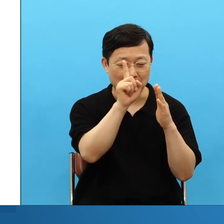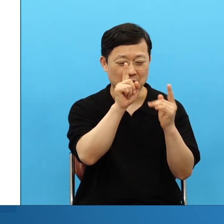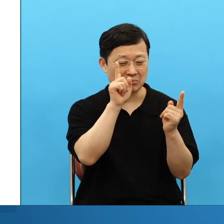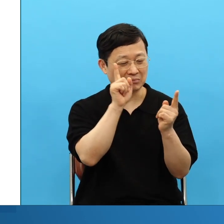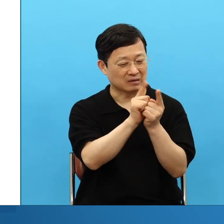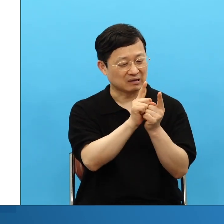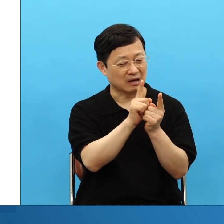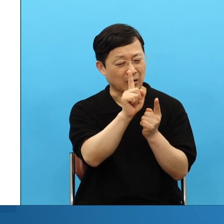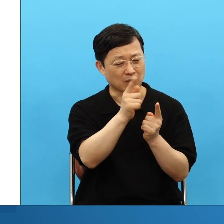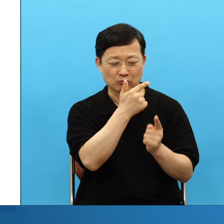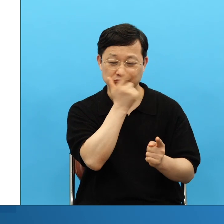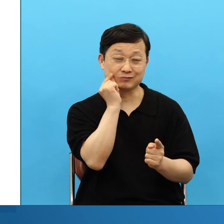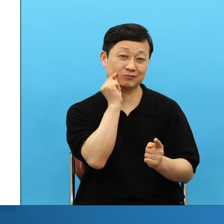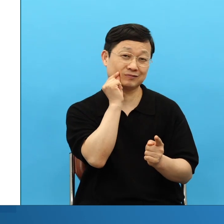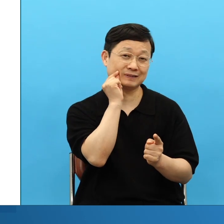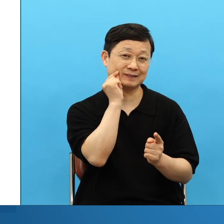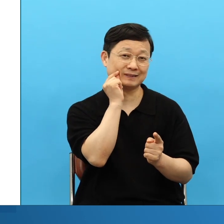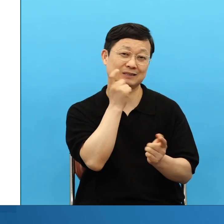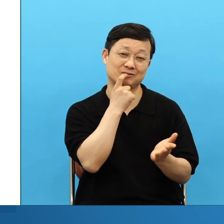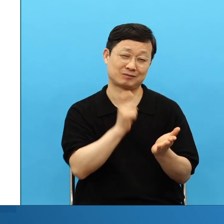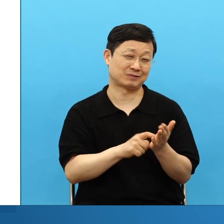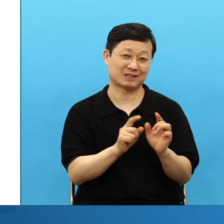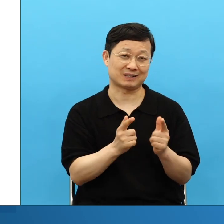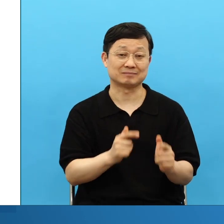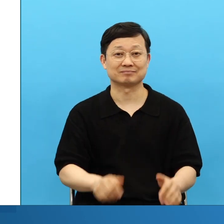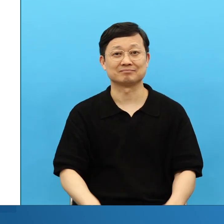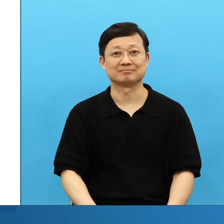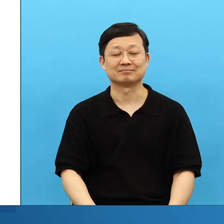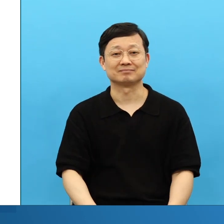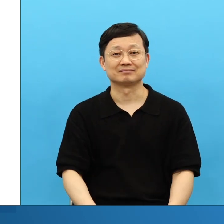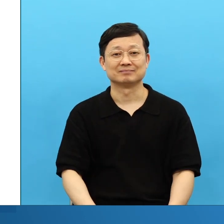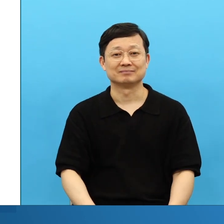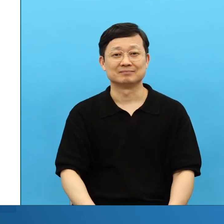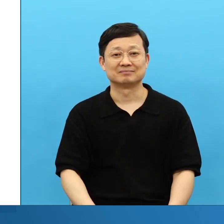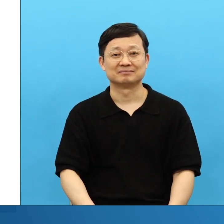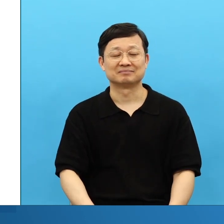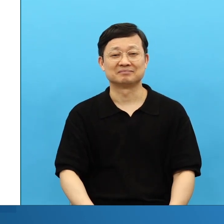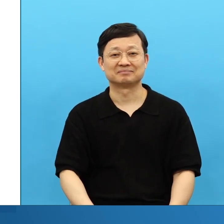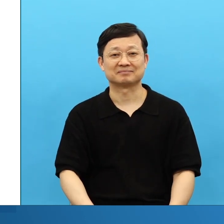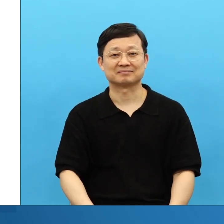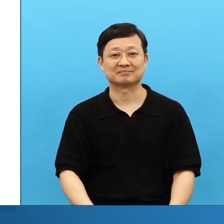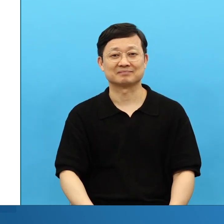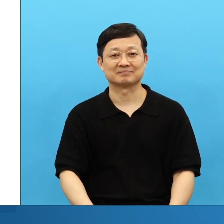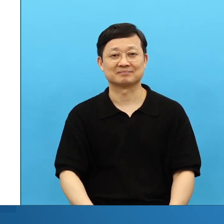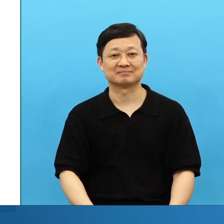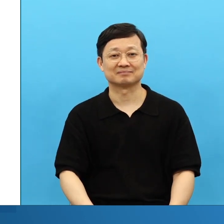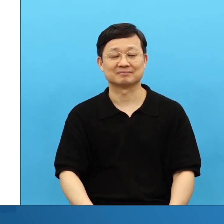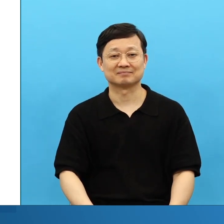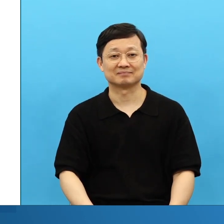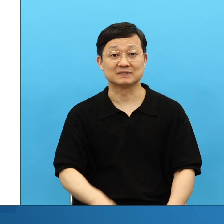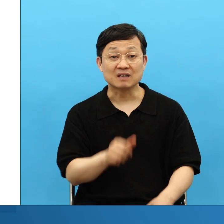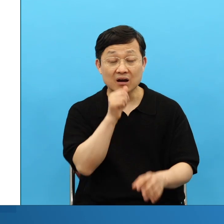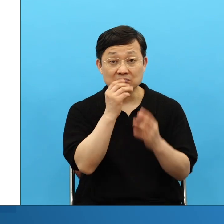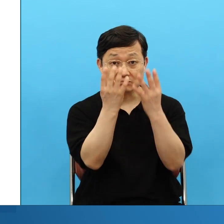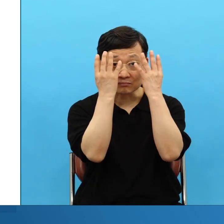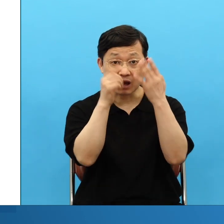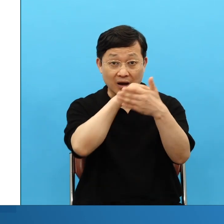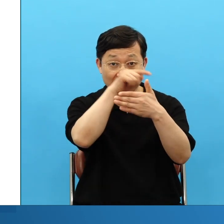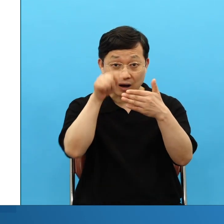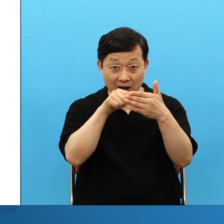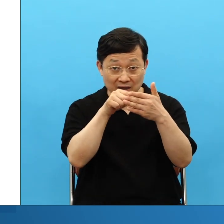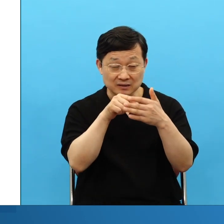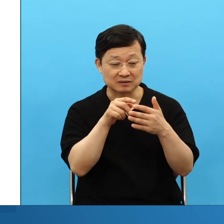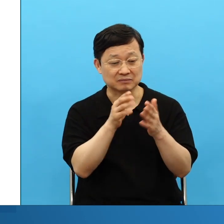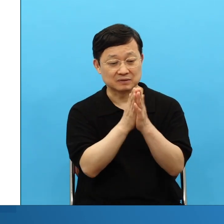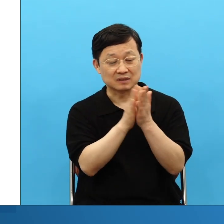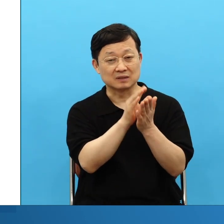되겠지만 제가 한 번 만난다고 또 쉽지가 않아요. 그래서 그 부분, 지금 이 교도소 안에 전국에 들어가